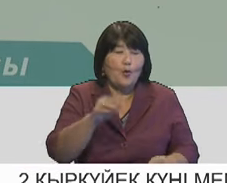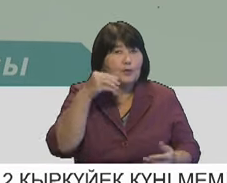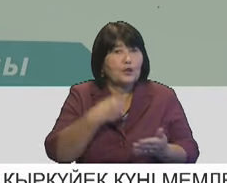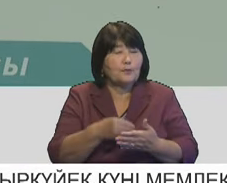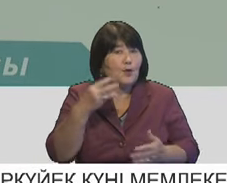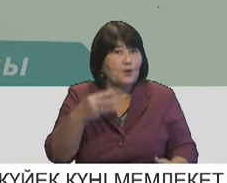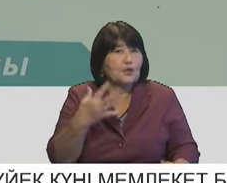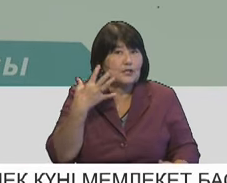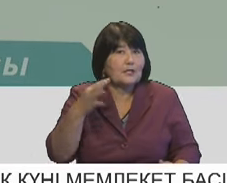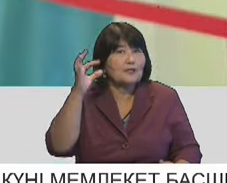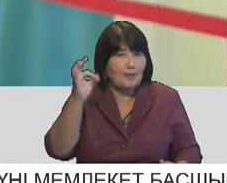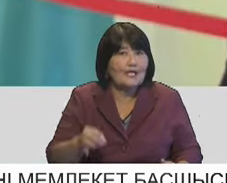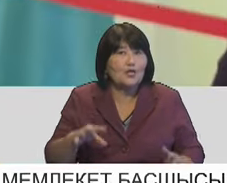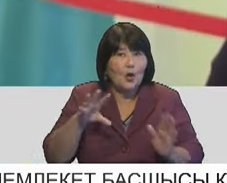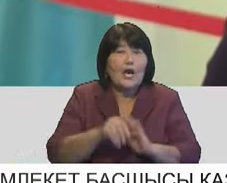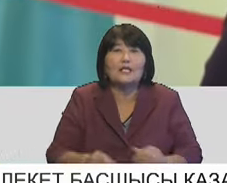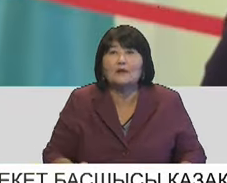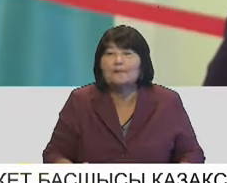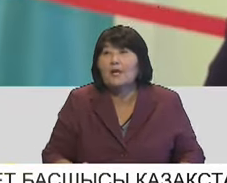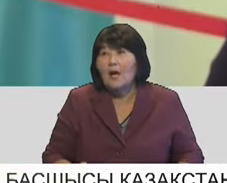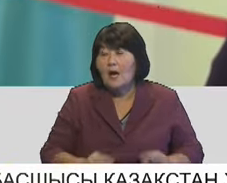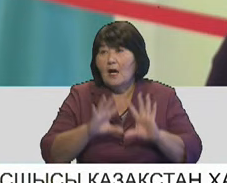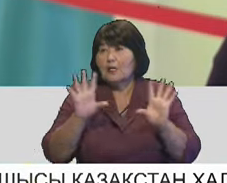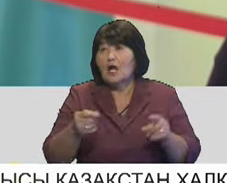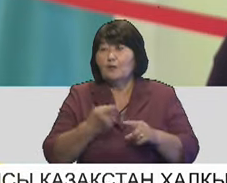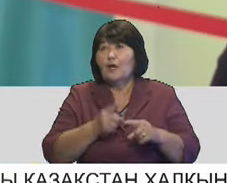бюджетінің 35%-ын құрайды. Жалпы осы